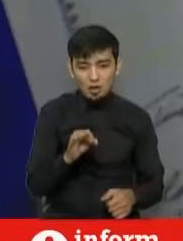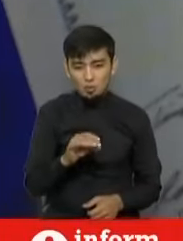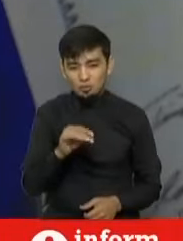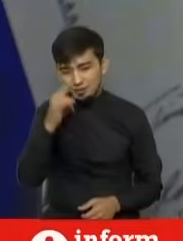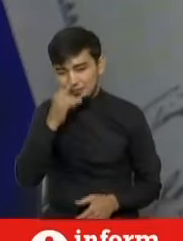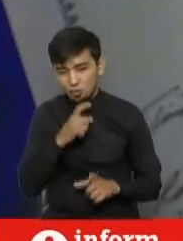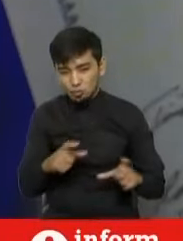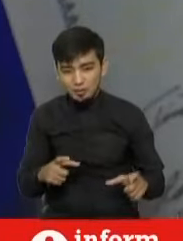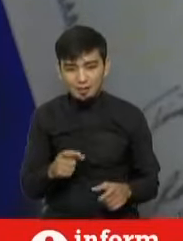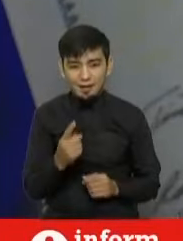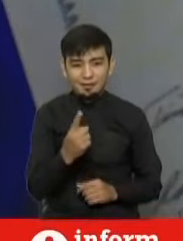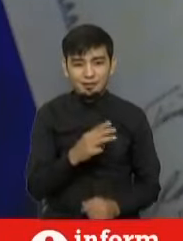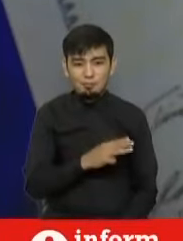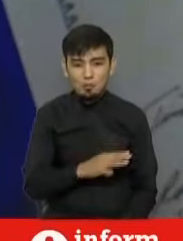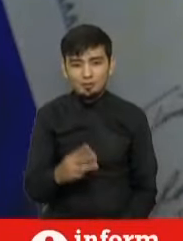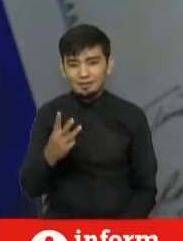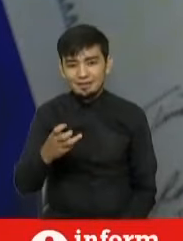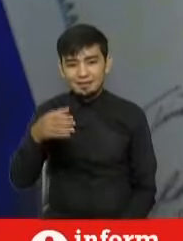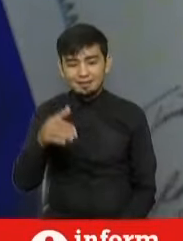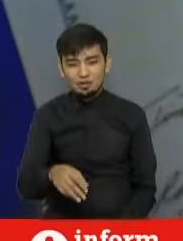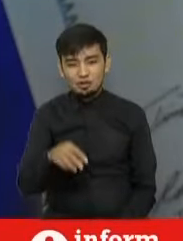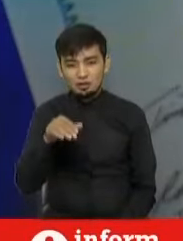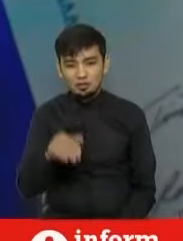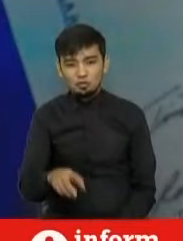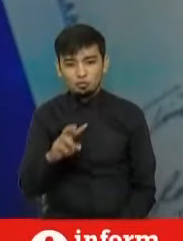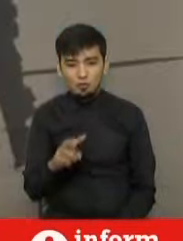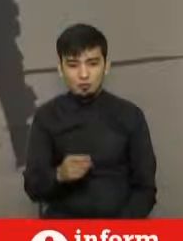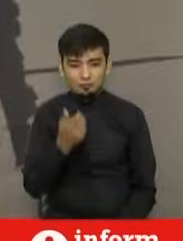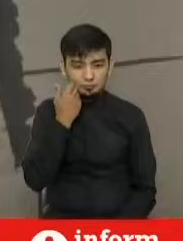казахстанцы использовали 1 миллион 300 тысяч долларов.